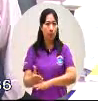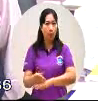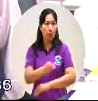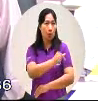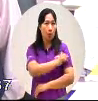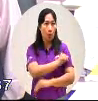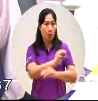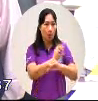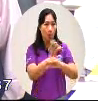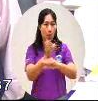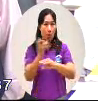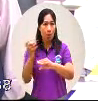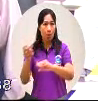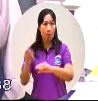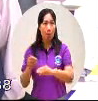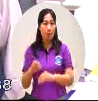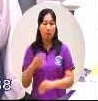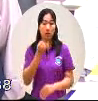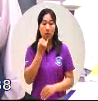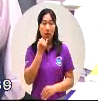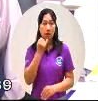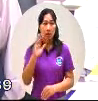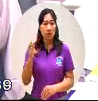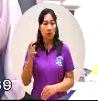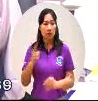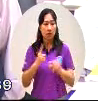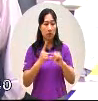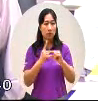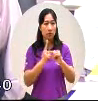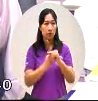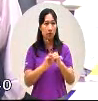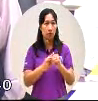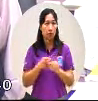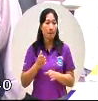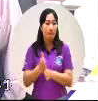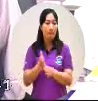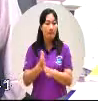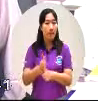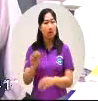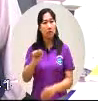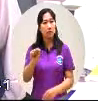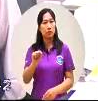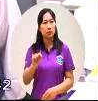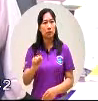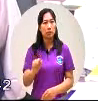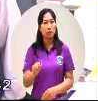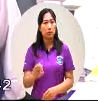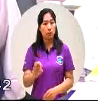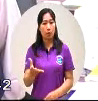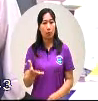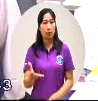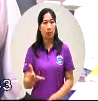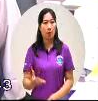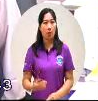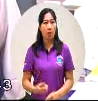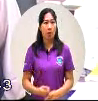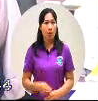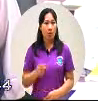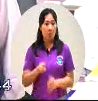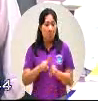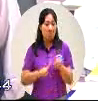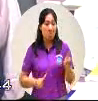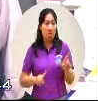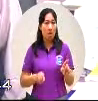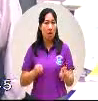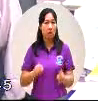以，那你说这个中巴士又不行，那这个又一个另外一个差别了。救护车是一